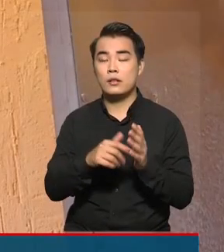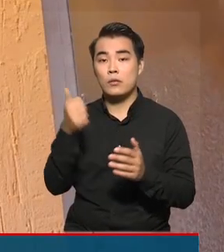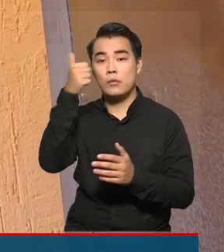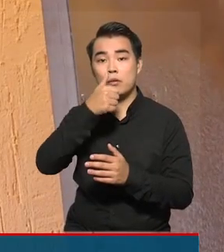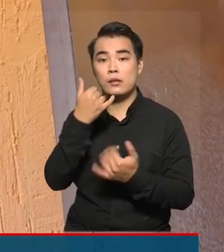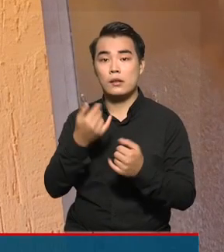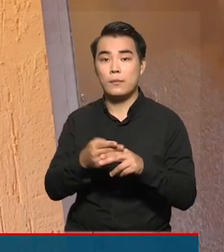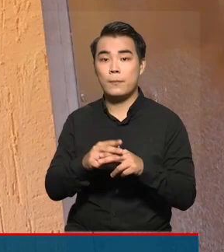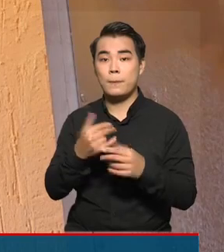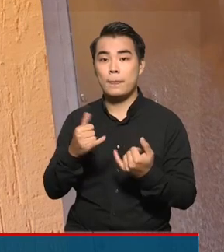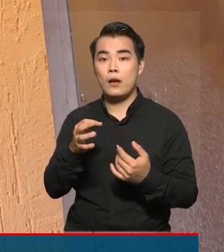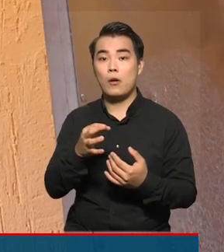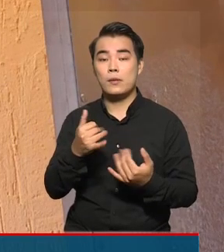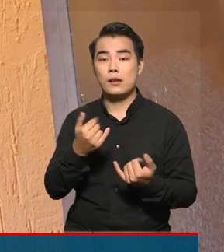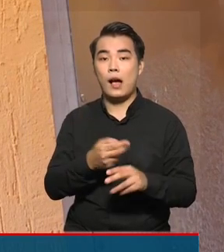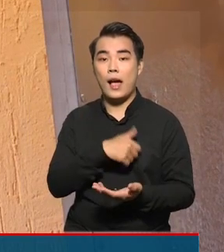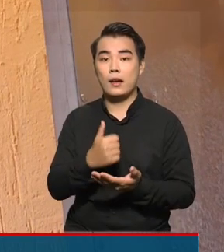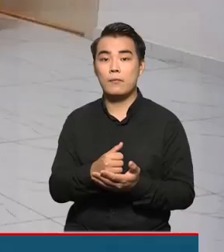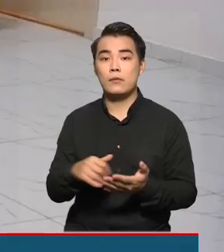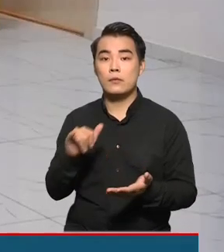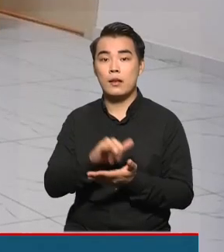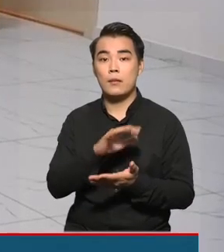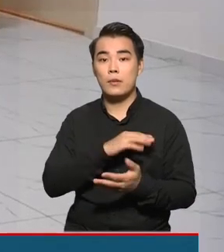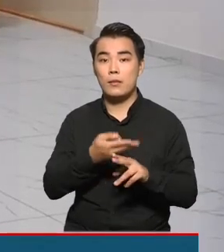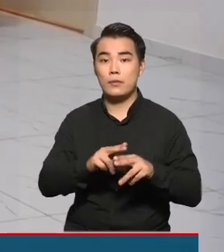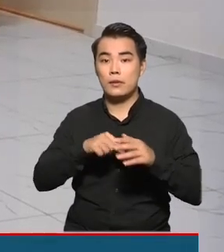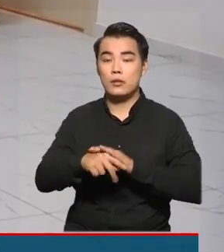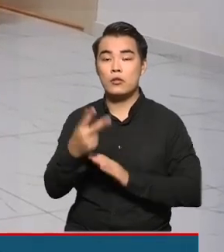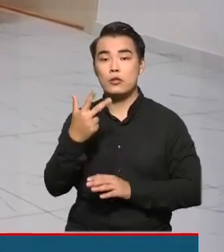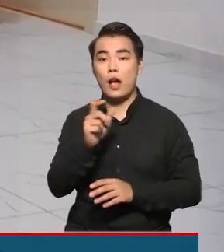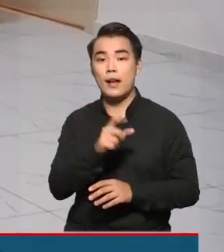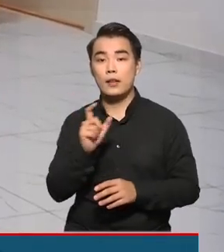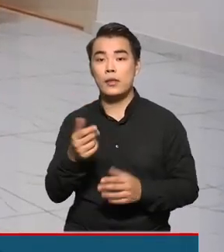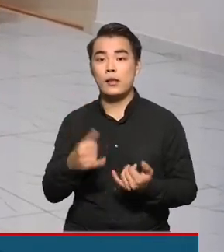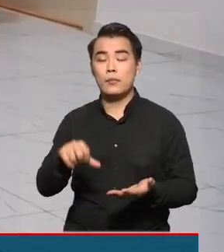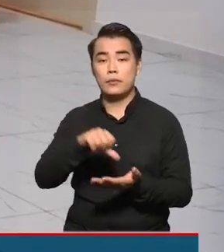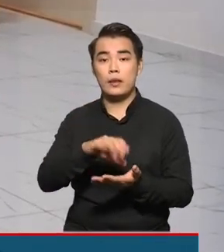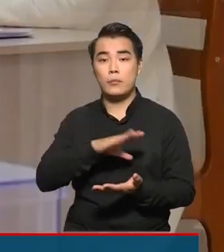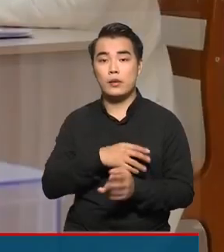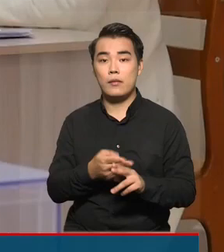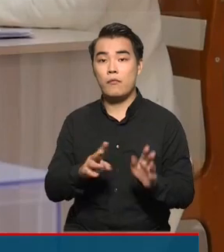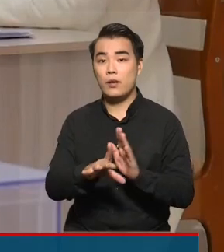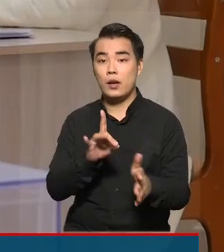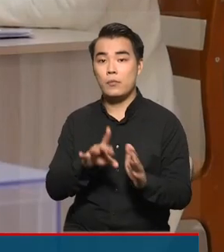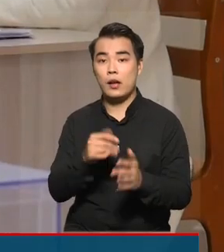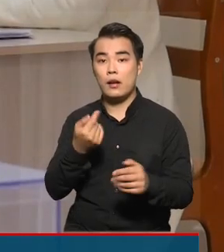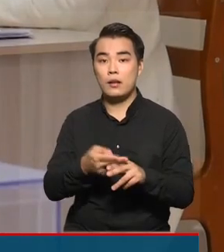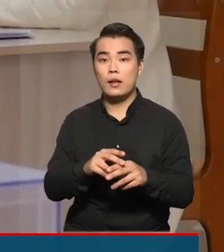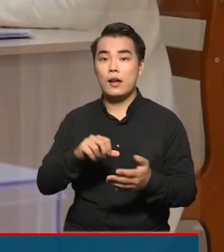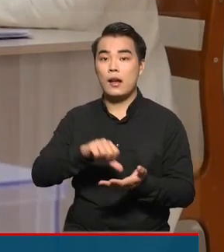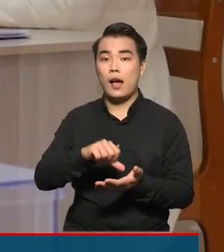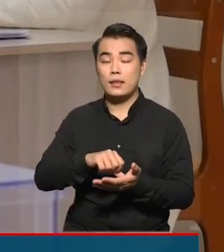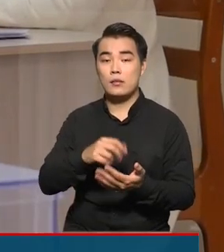қызметші Бейнеу ауданының әкімі болып сайланды. Лауазымды қызметке 3 азамат үміткер ретінде тіркелген. Сайлау қорытындысы бойынша кандидат